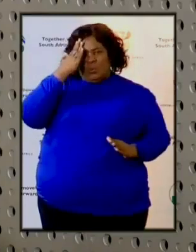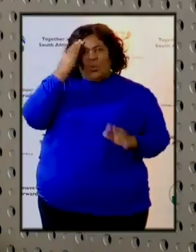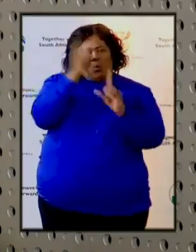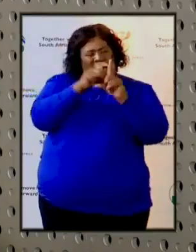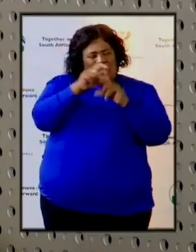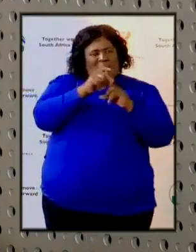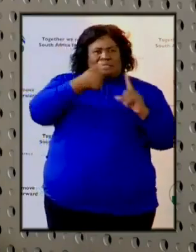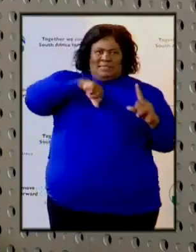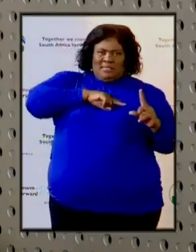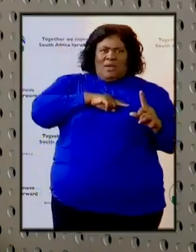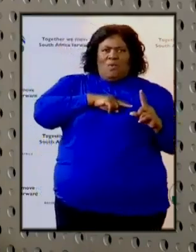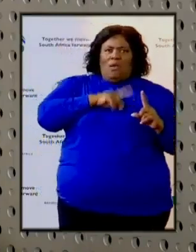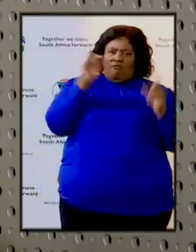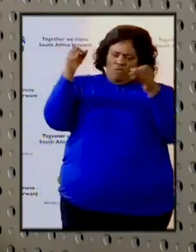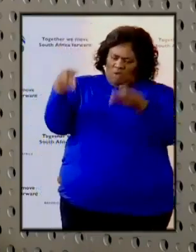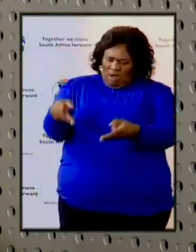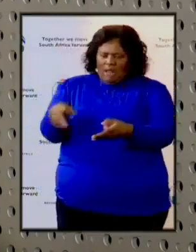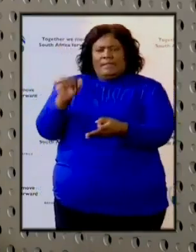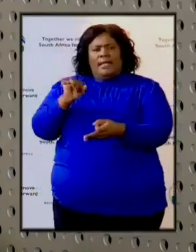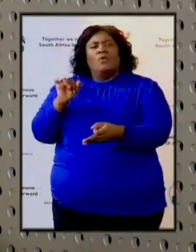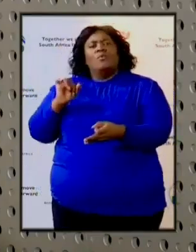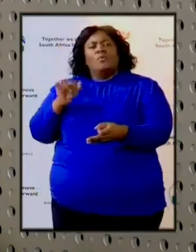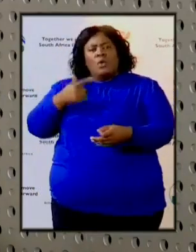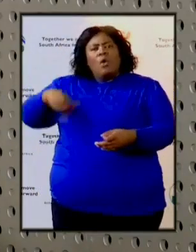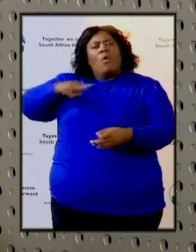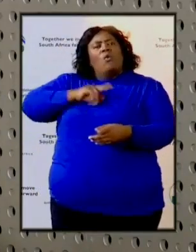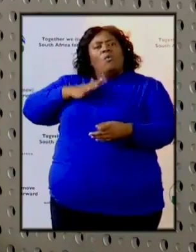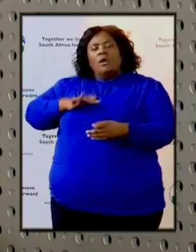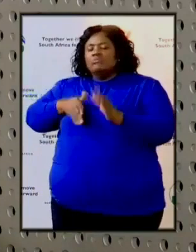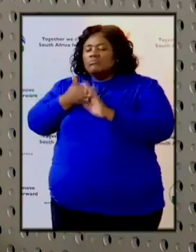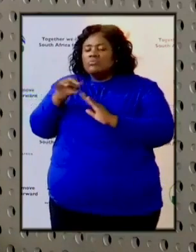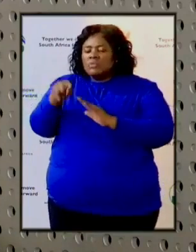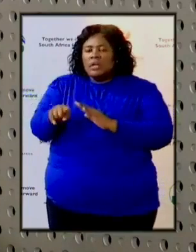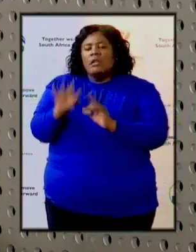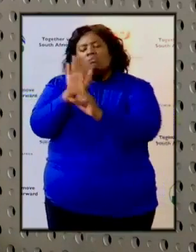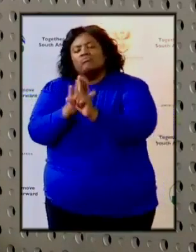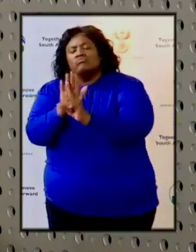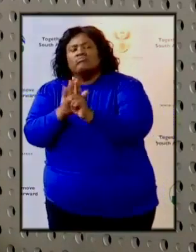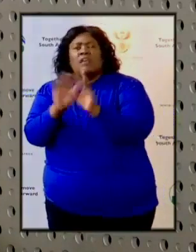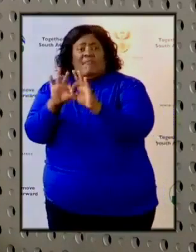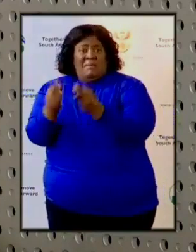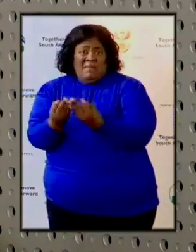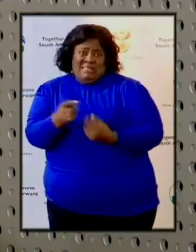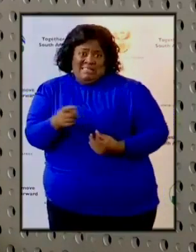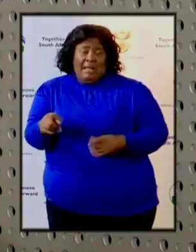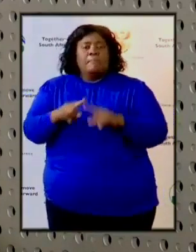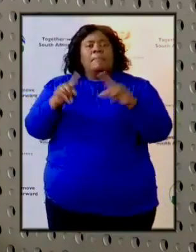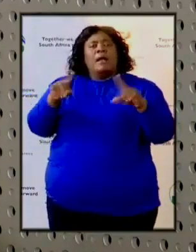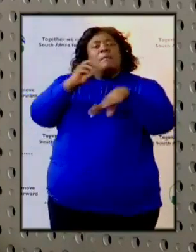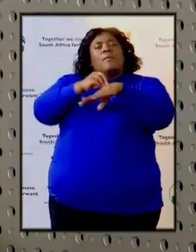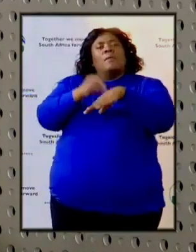ukuthi makushoniwe sonke siyoduduza. Kodwa senzele ukuthi ningathi